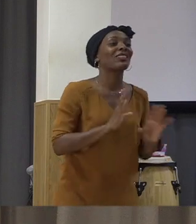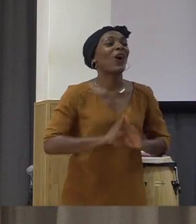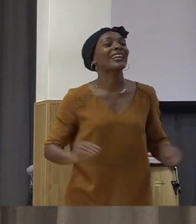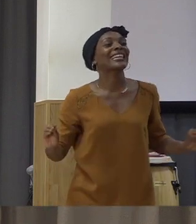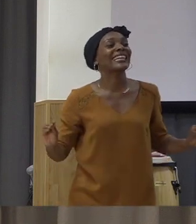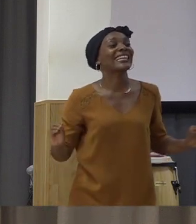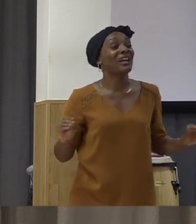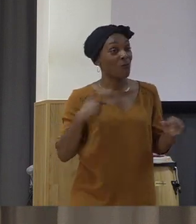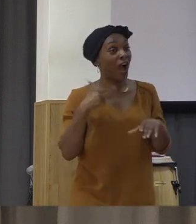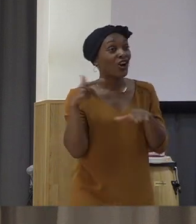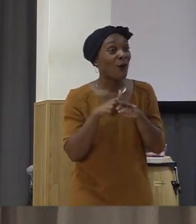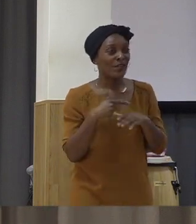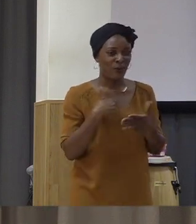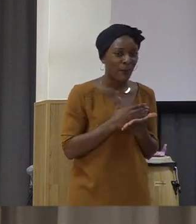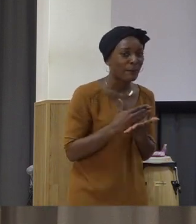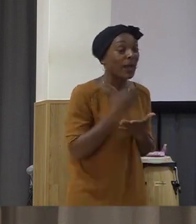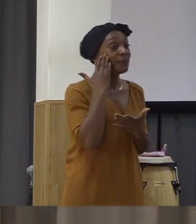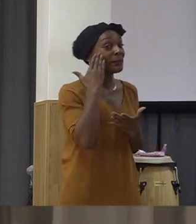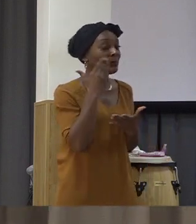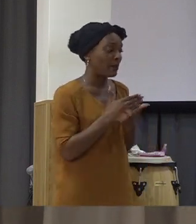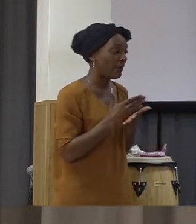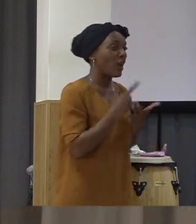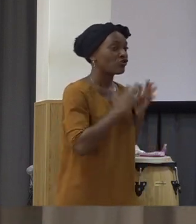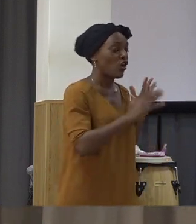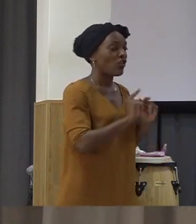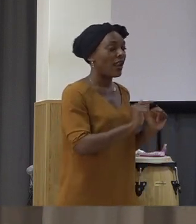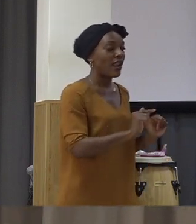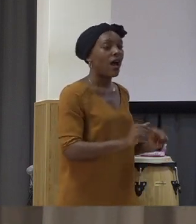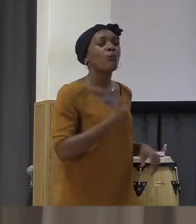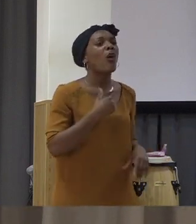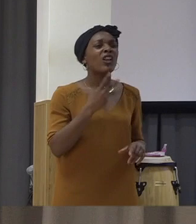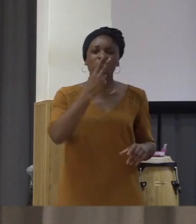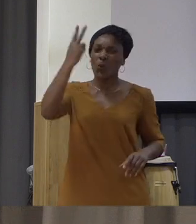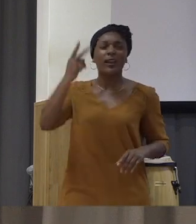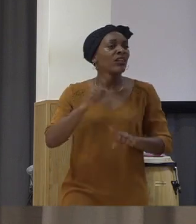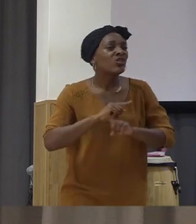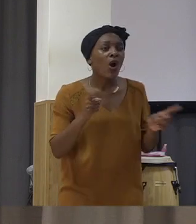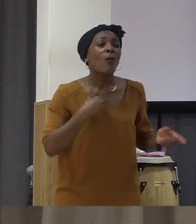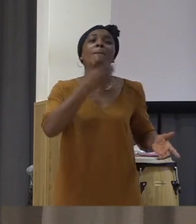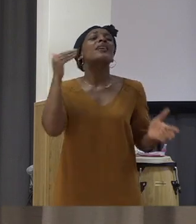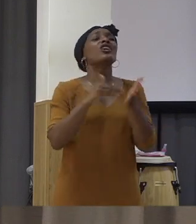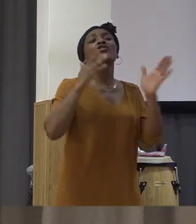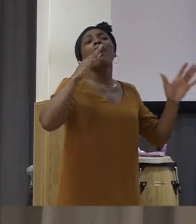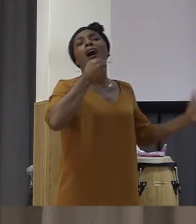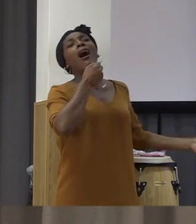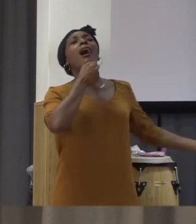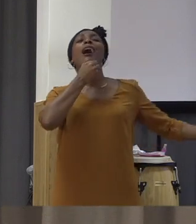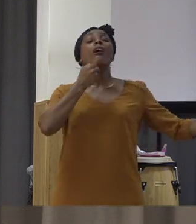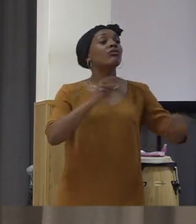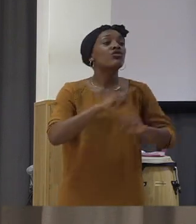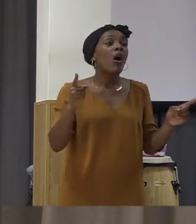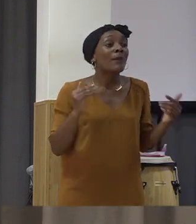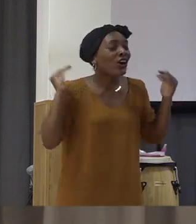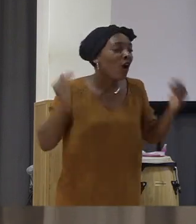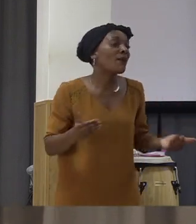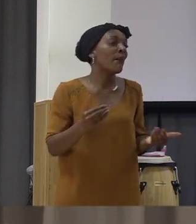j'ai commencé à me préparer, Je n'étais pas super doué, je n'étais pas le meilleur chanteur de l'Assemblée, mais je